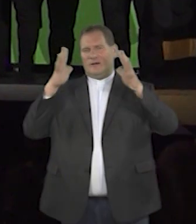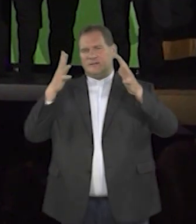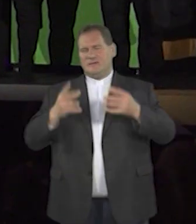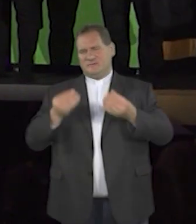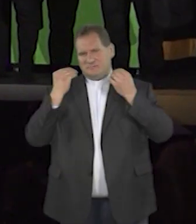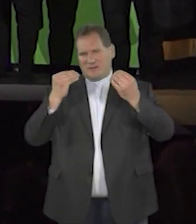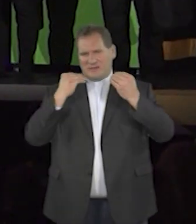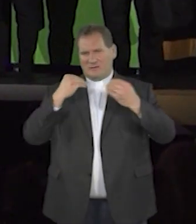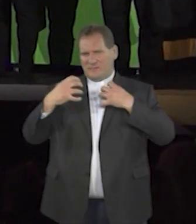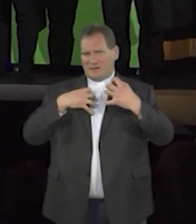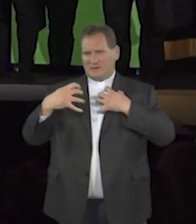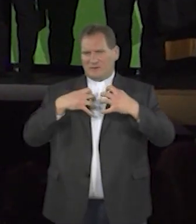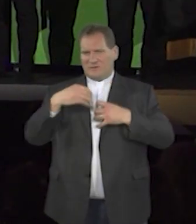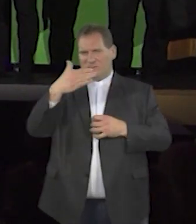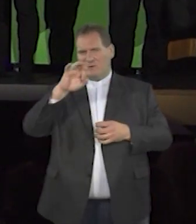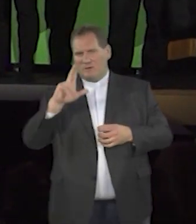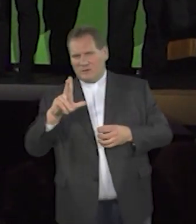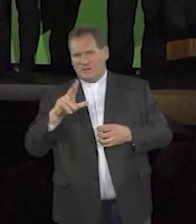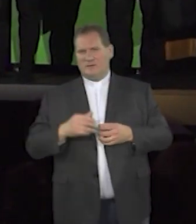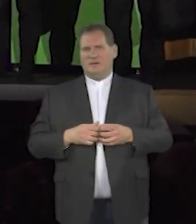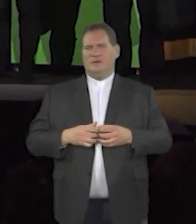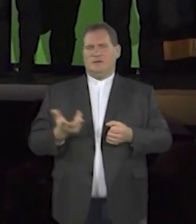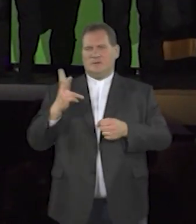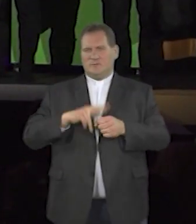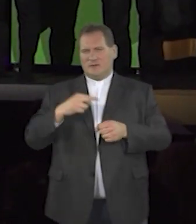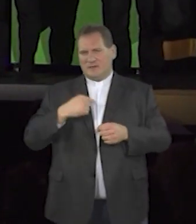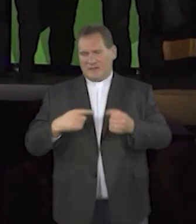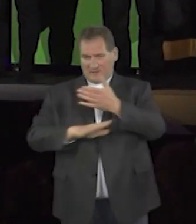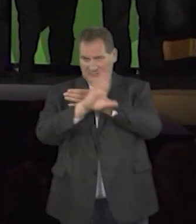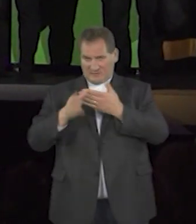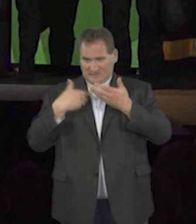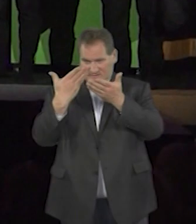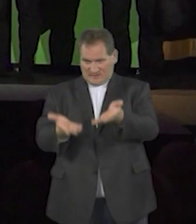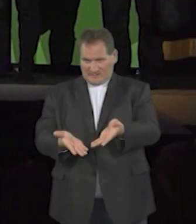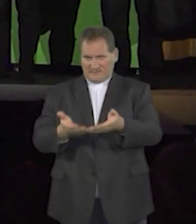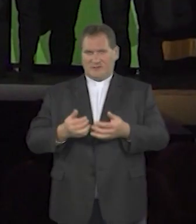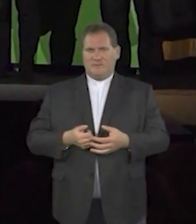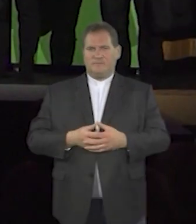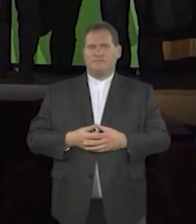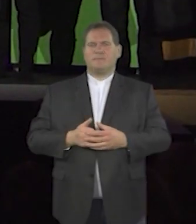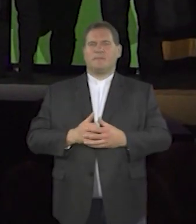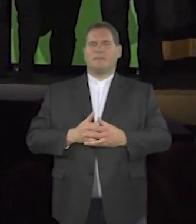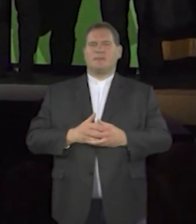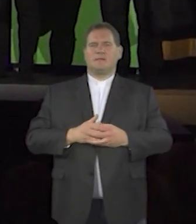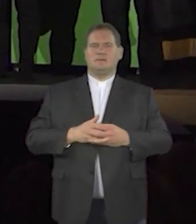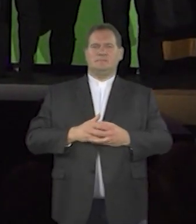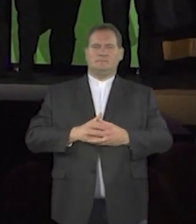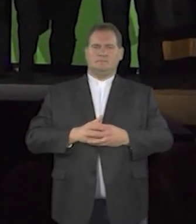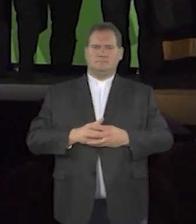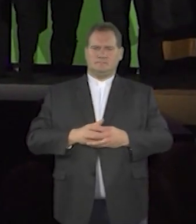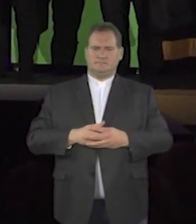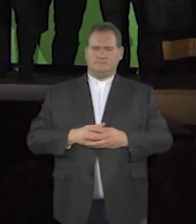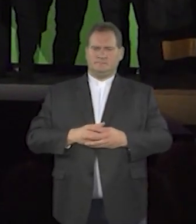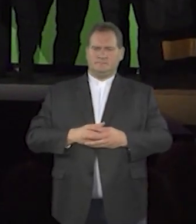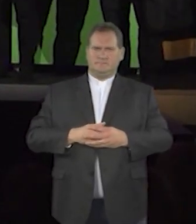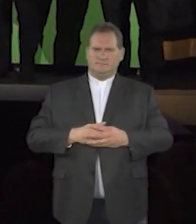aktorom, animatorom z Miejskiego Ośrodka Kultury. Ja ich przedstawię, zmieniam nazwisko, mamy kwiaty dzisiaj dla nich. W związku z tym,